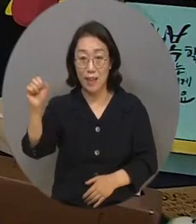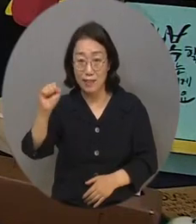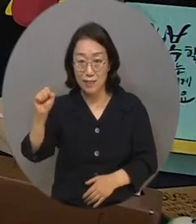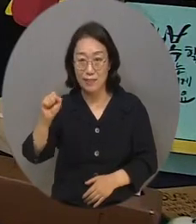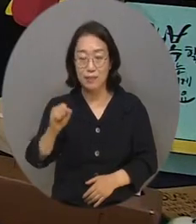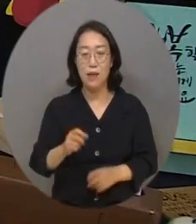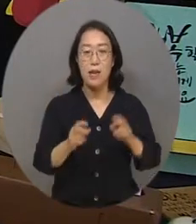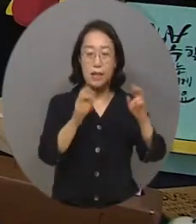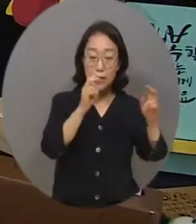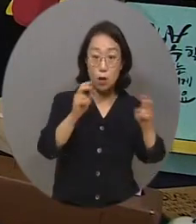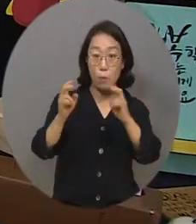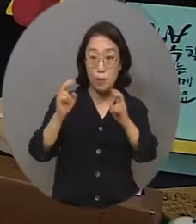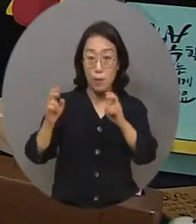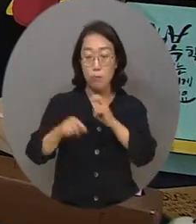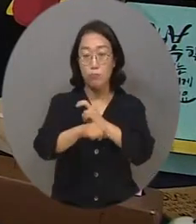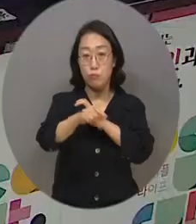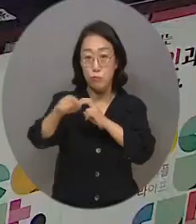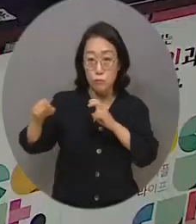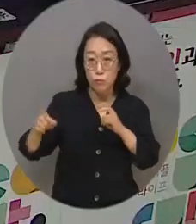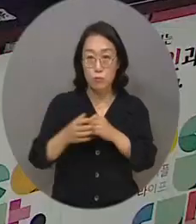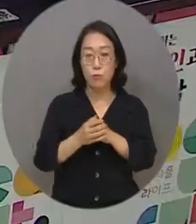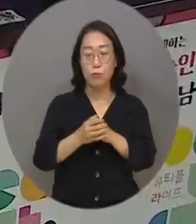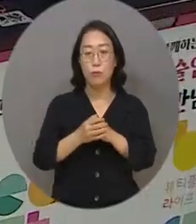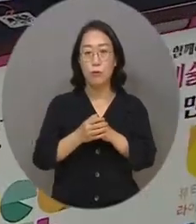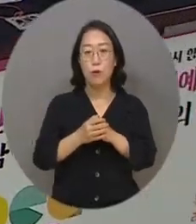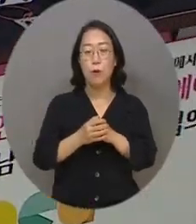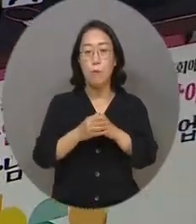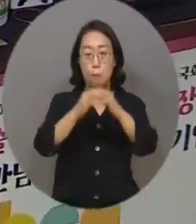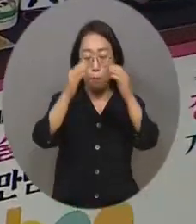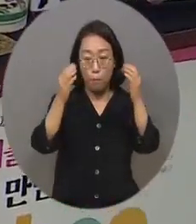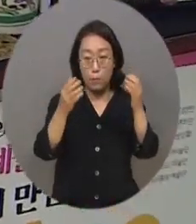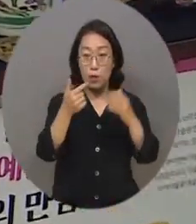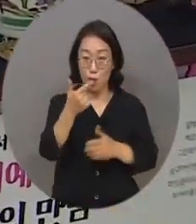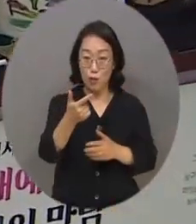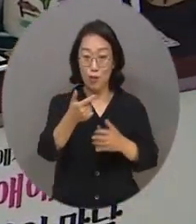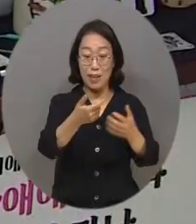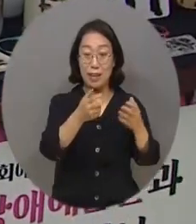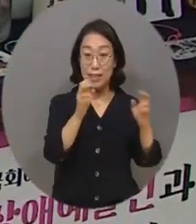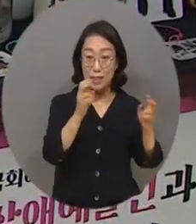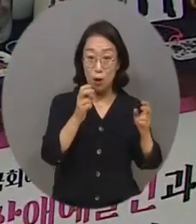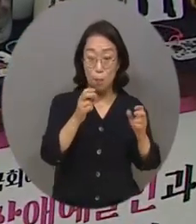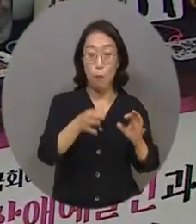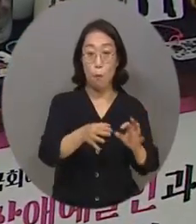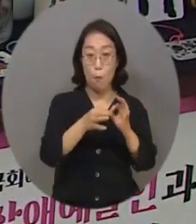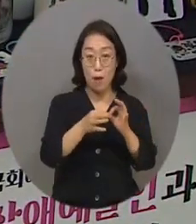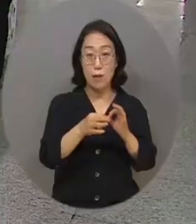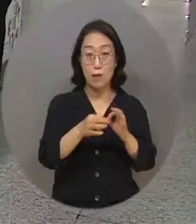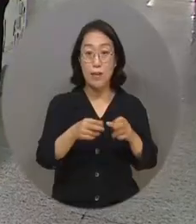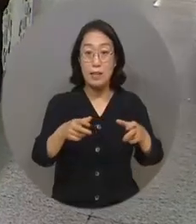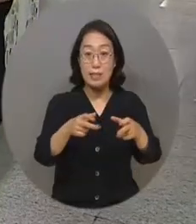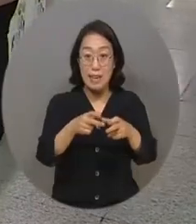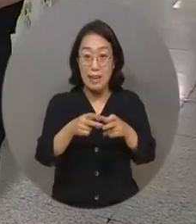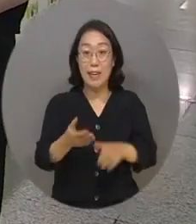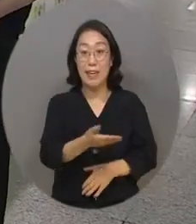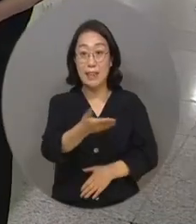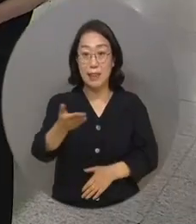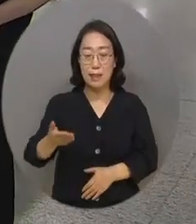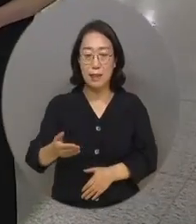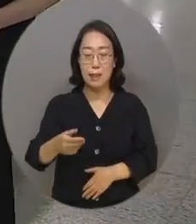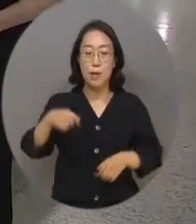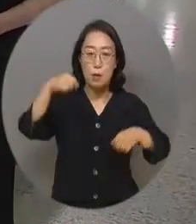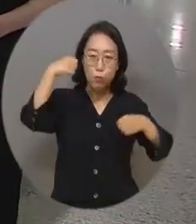LS일렉트릭, 39INC, 파킹클라우드, 피어라풀꽃 등 6개의 기업에 고용된 장애예술인들이 여러